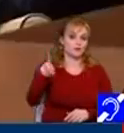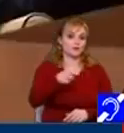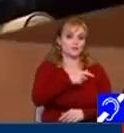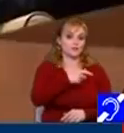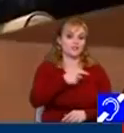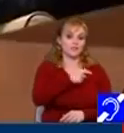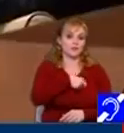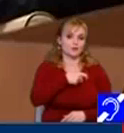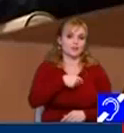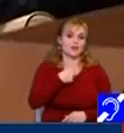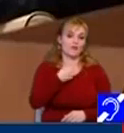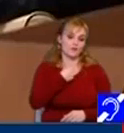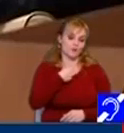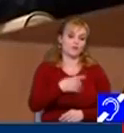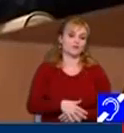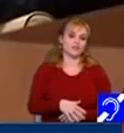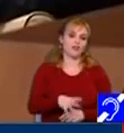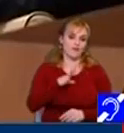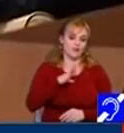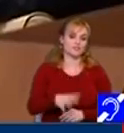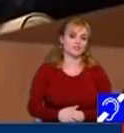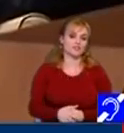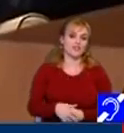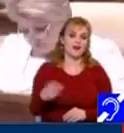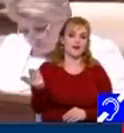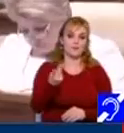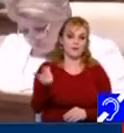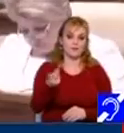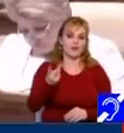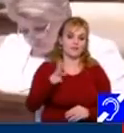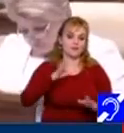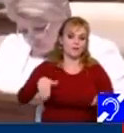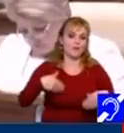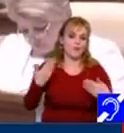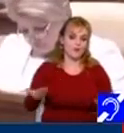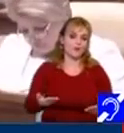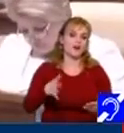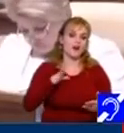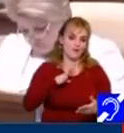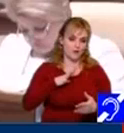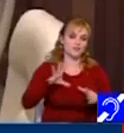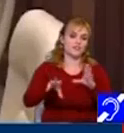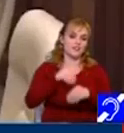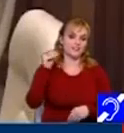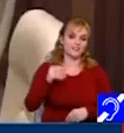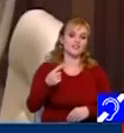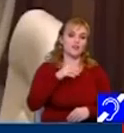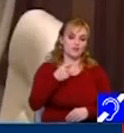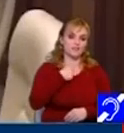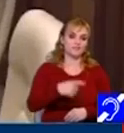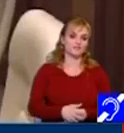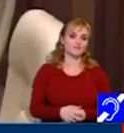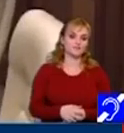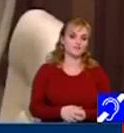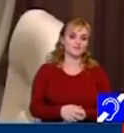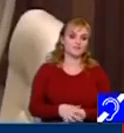și proiectul lui Dodon. Prin urmare, ambele inițiative au fost comasate, iar ca bază a fost luat votul mixt, fără a fi măcar supus